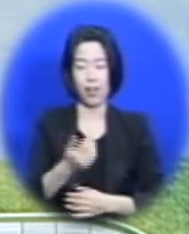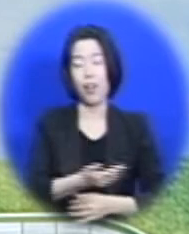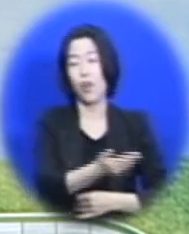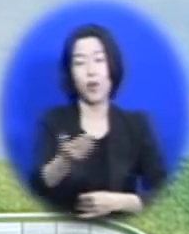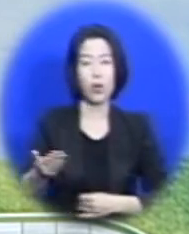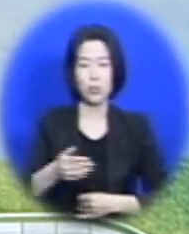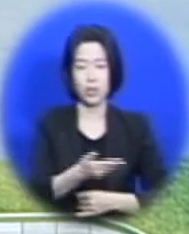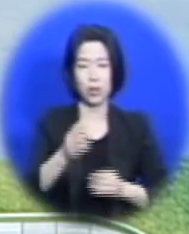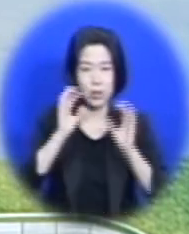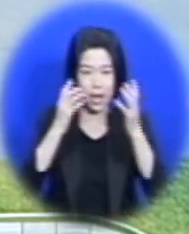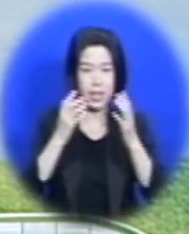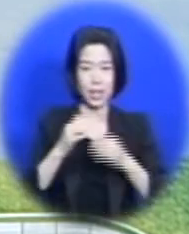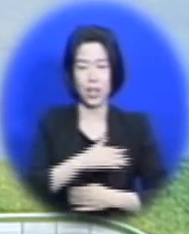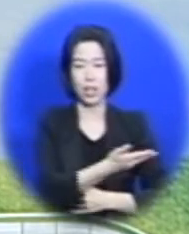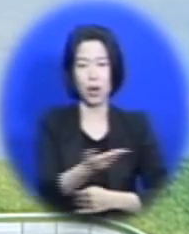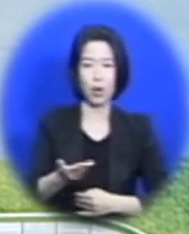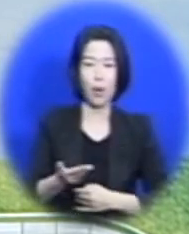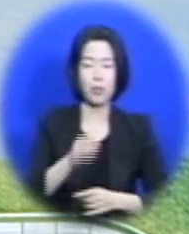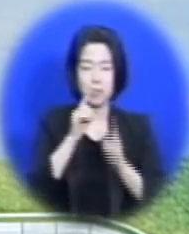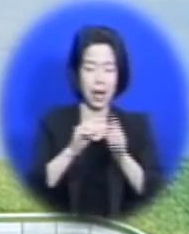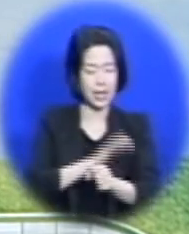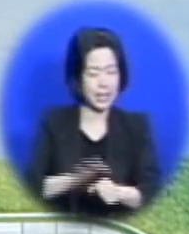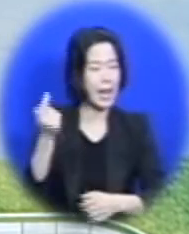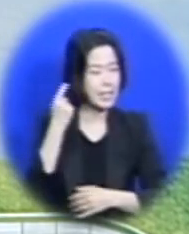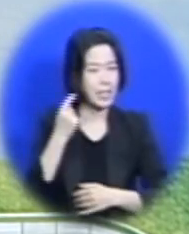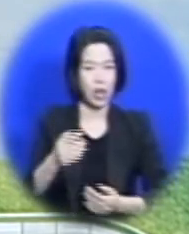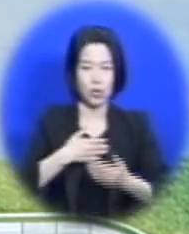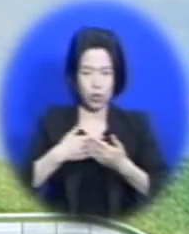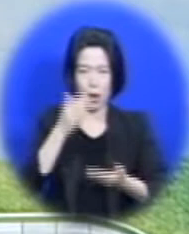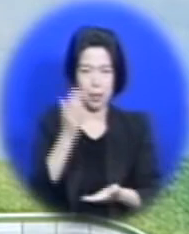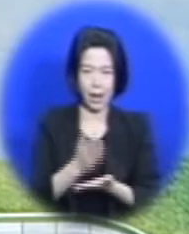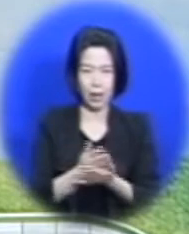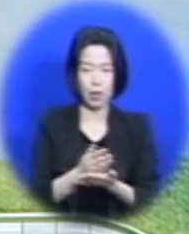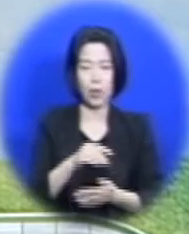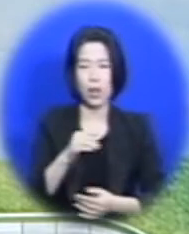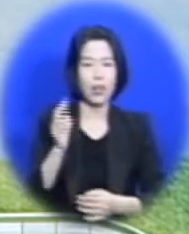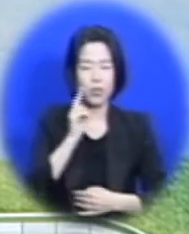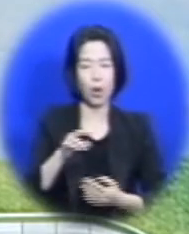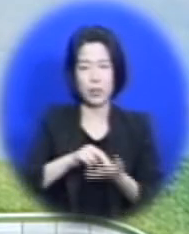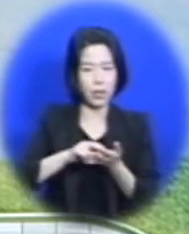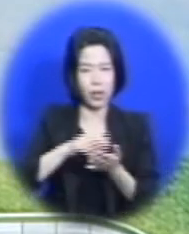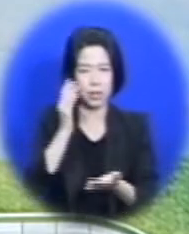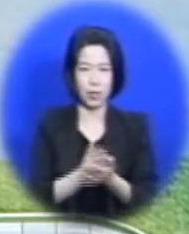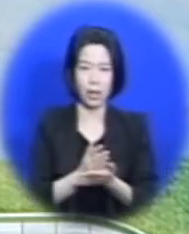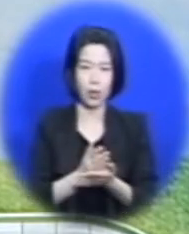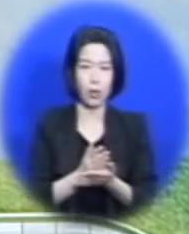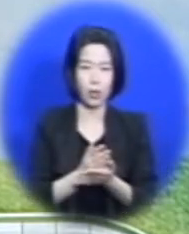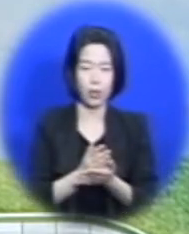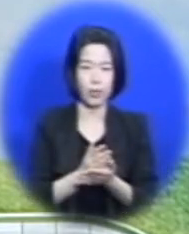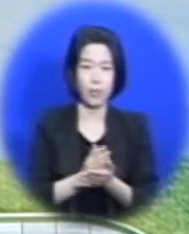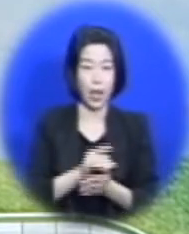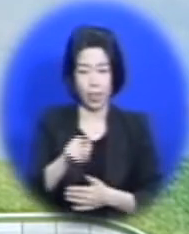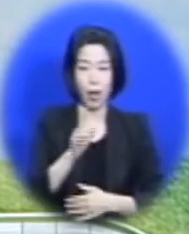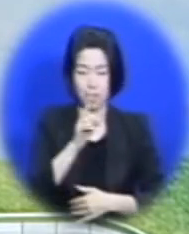아이들에게 여러분의 말을 잘 들으라고 두려워하지도 말고 너무 떨지도 말고